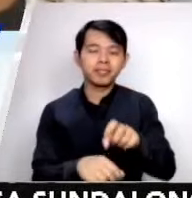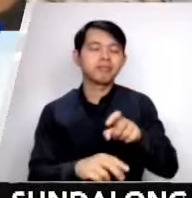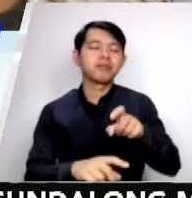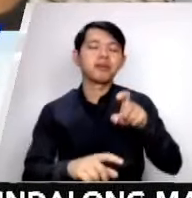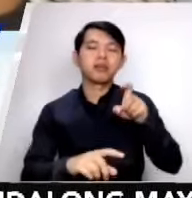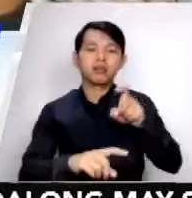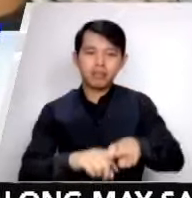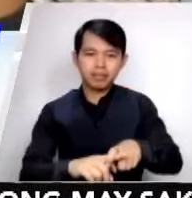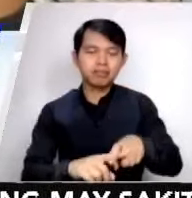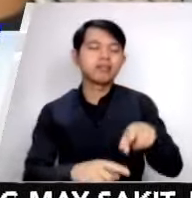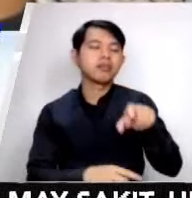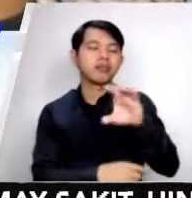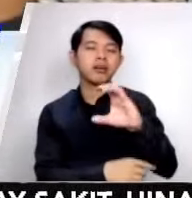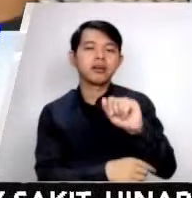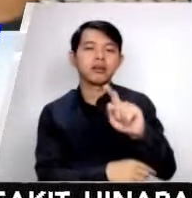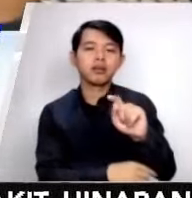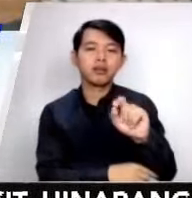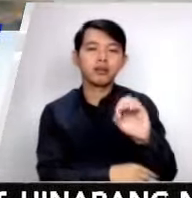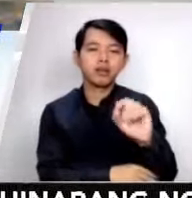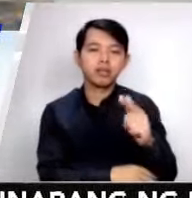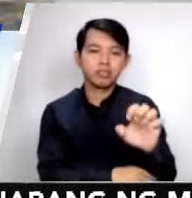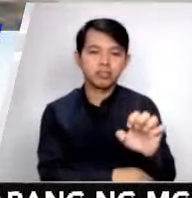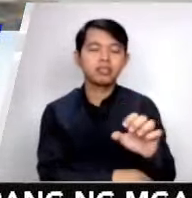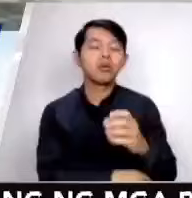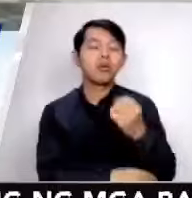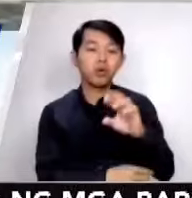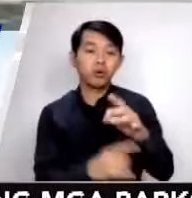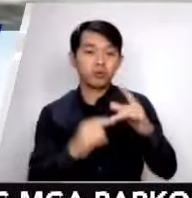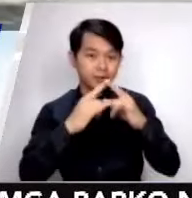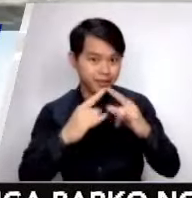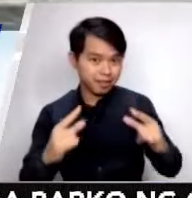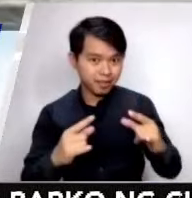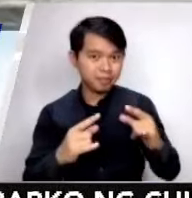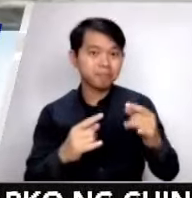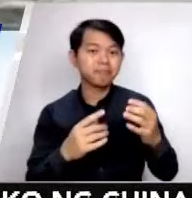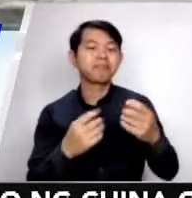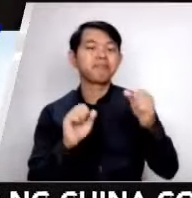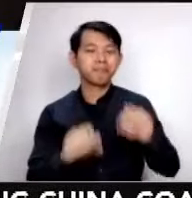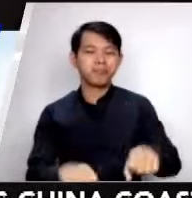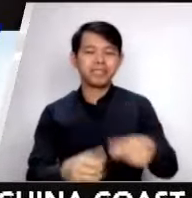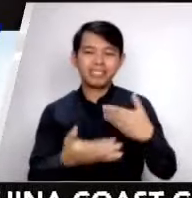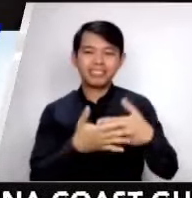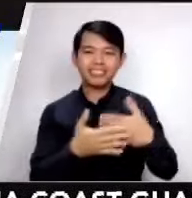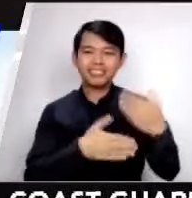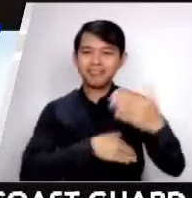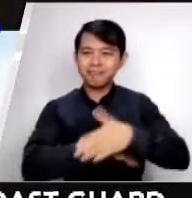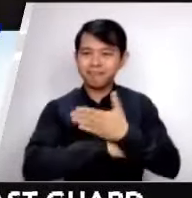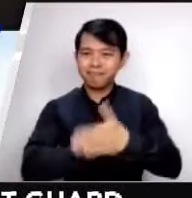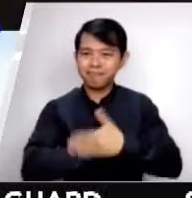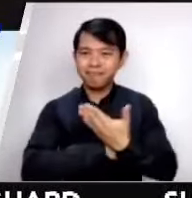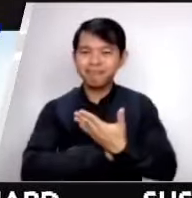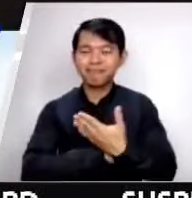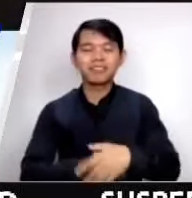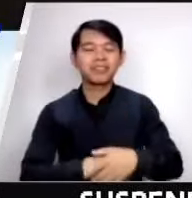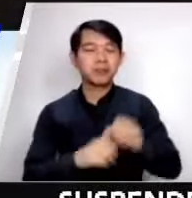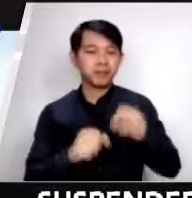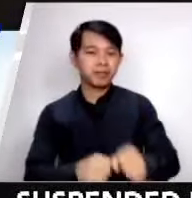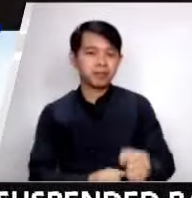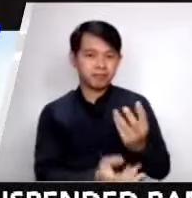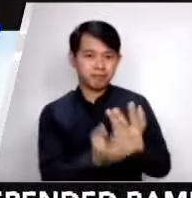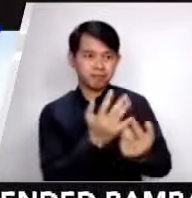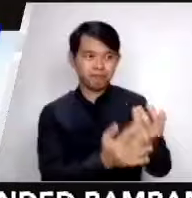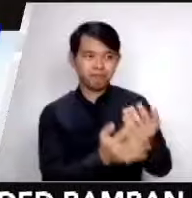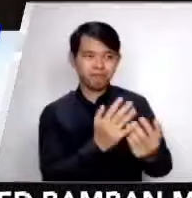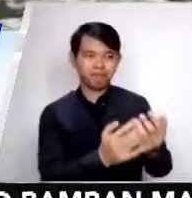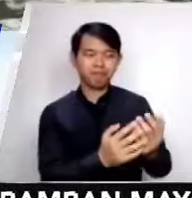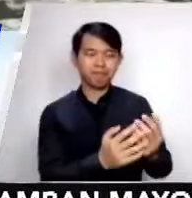kaya be ready sa camping style stay sa beach kung saan pwedeng mag-bonfire, di mo rin